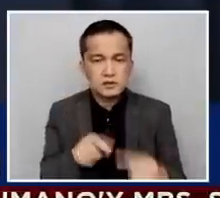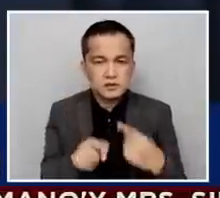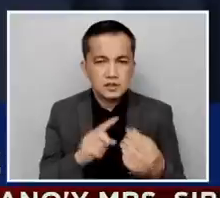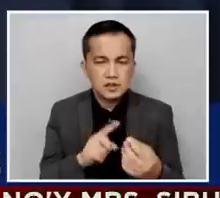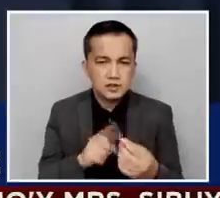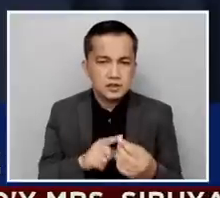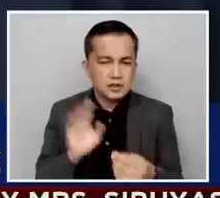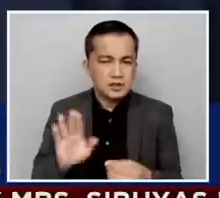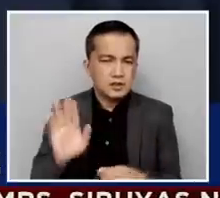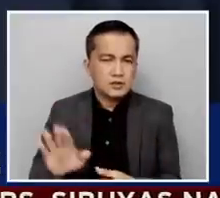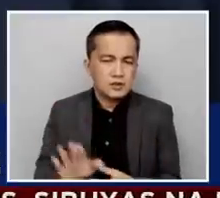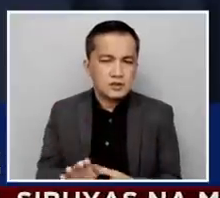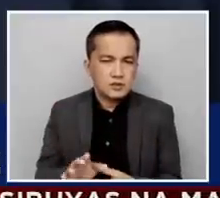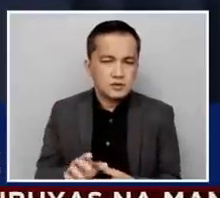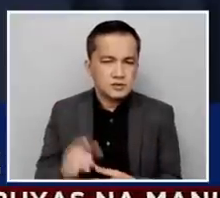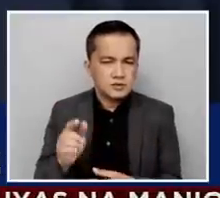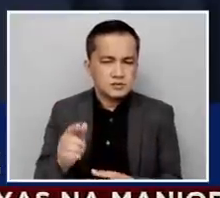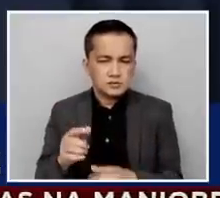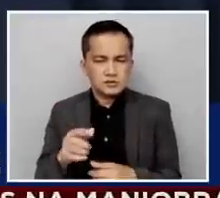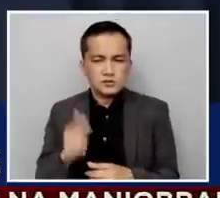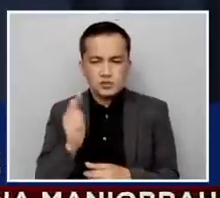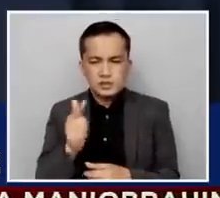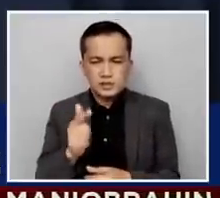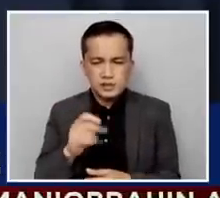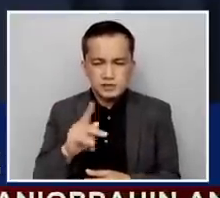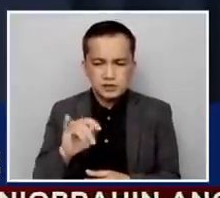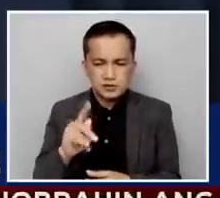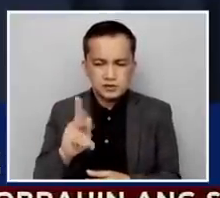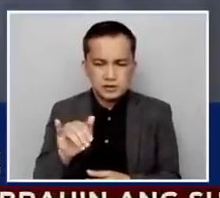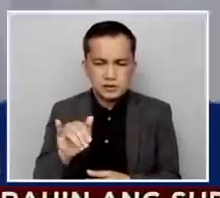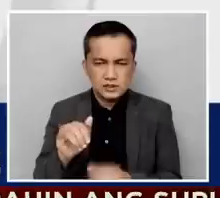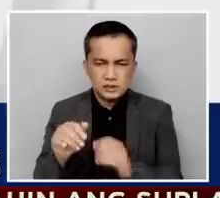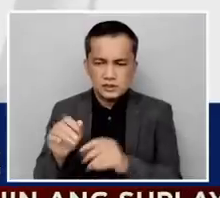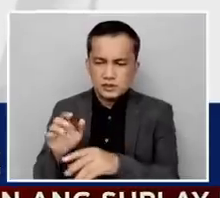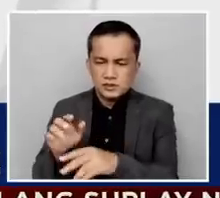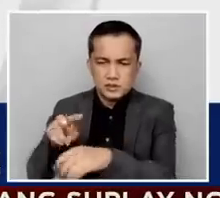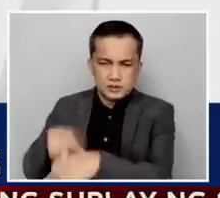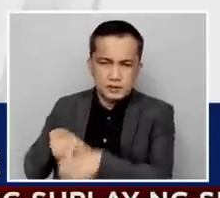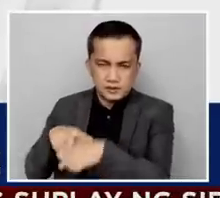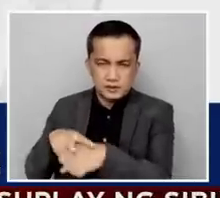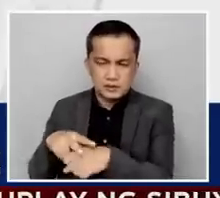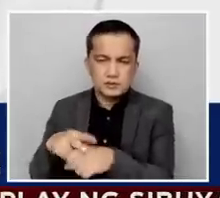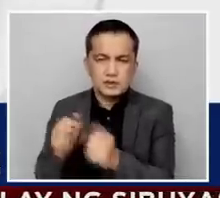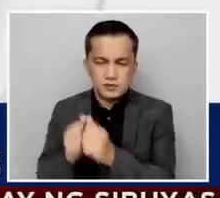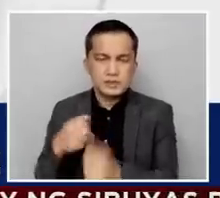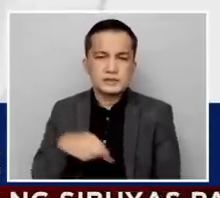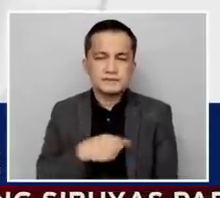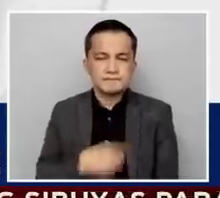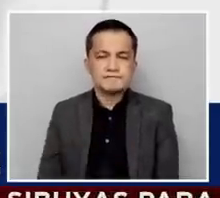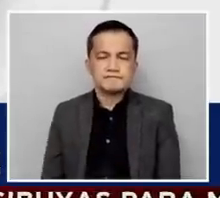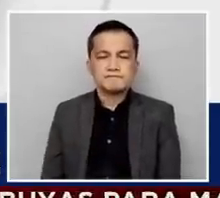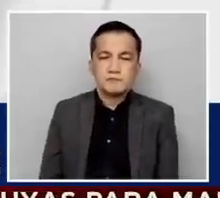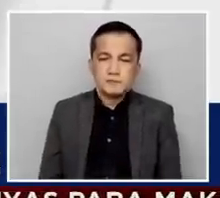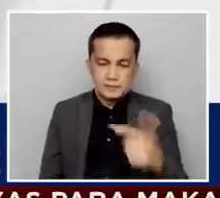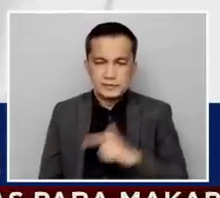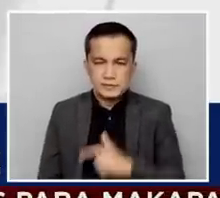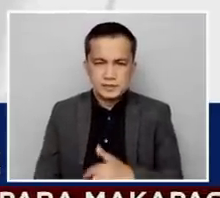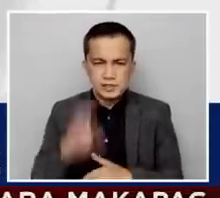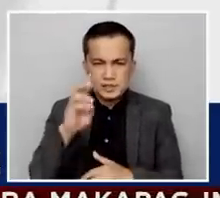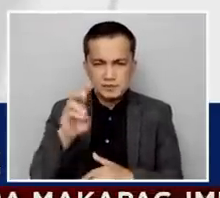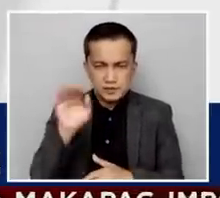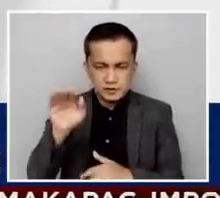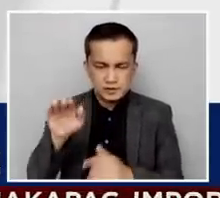20 priority measures that are still pending with us. Ang anim na panukalang batas na kabilang